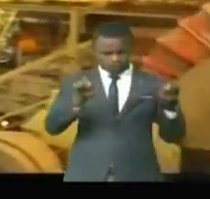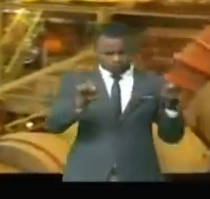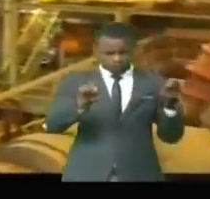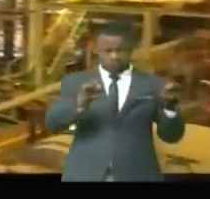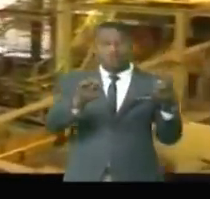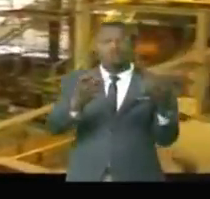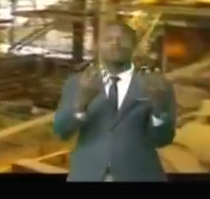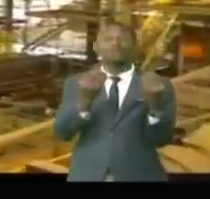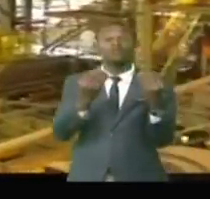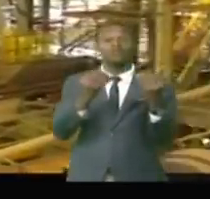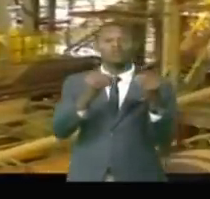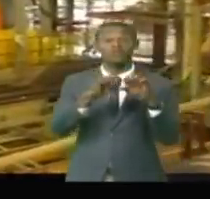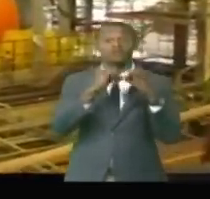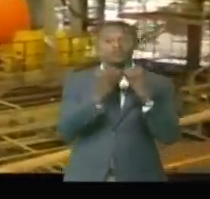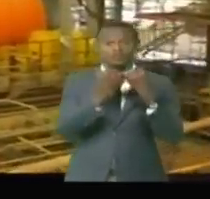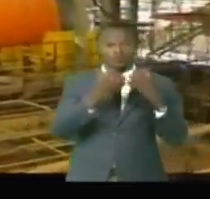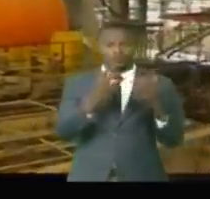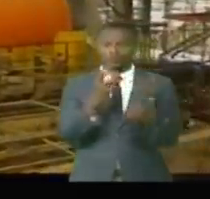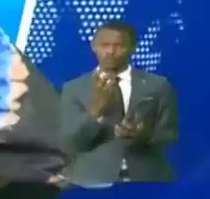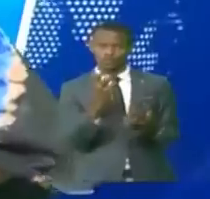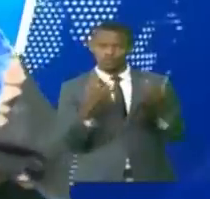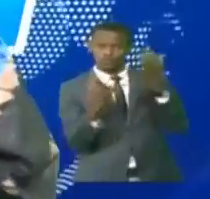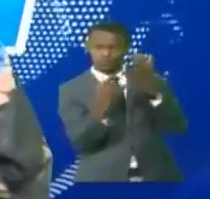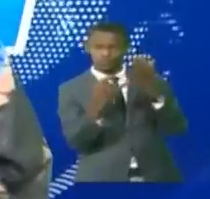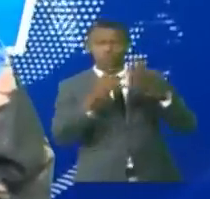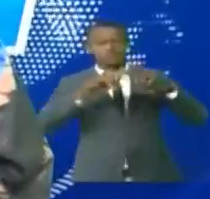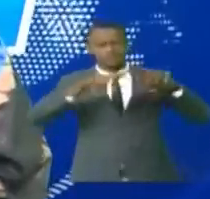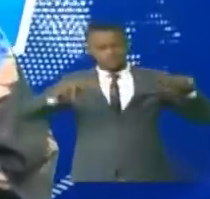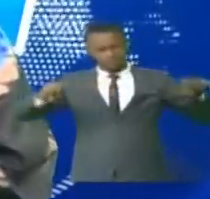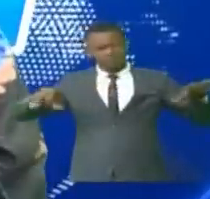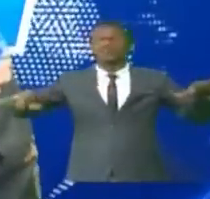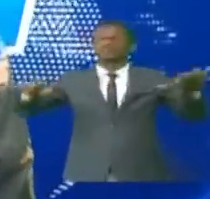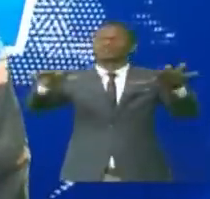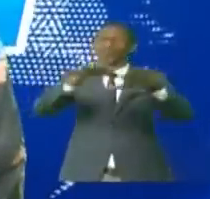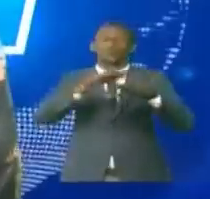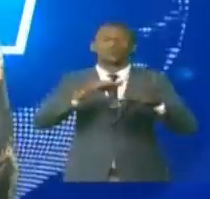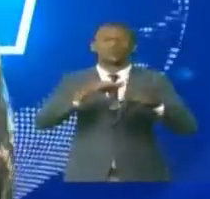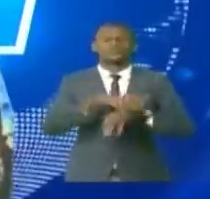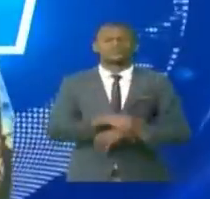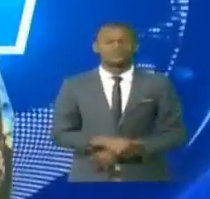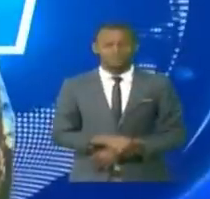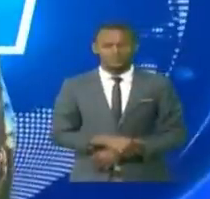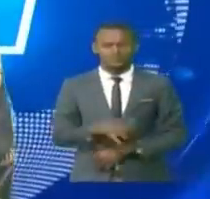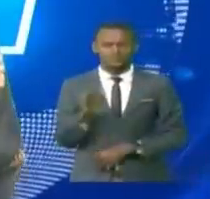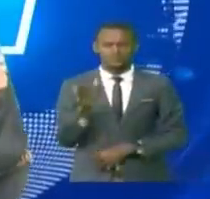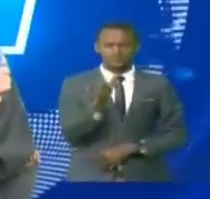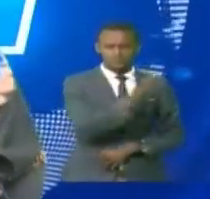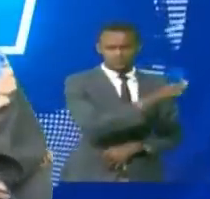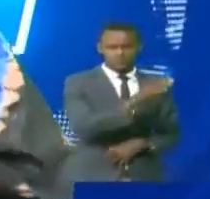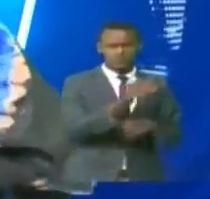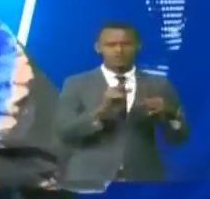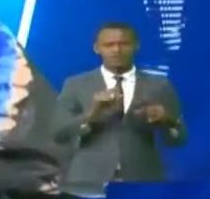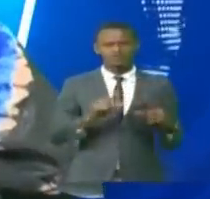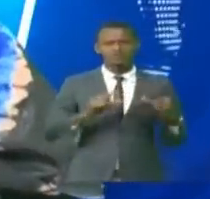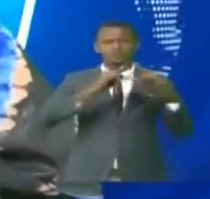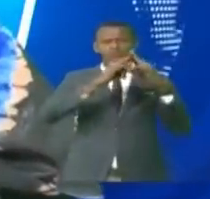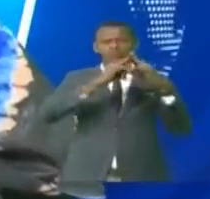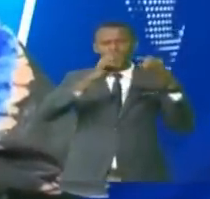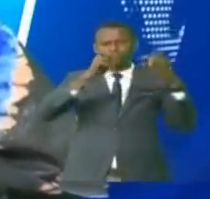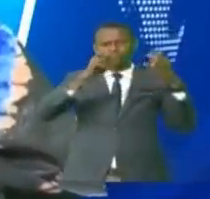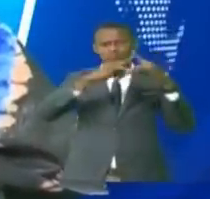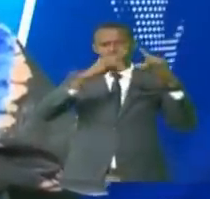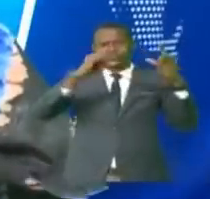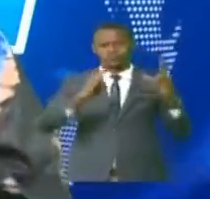l'industrie minière et la province du Lualaba. Le barrage de Busanga, dont le village